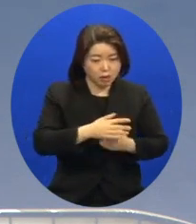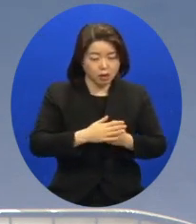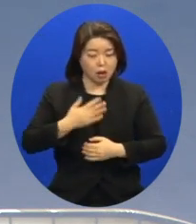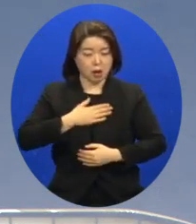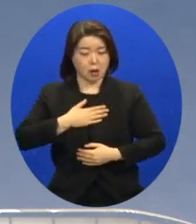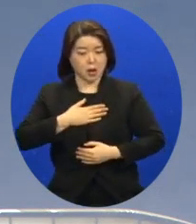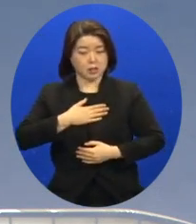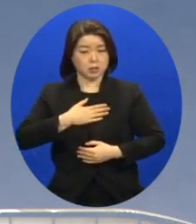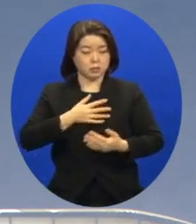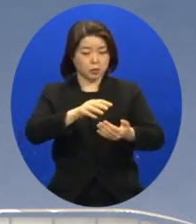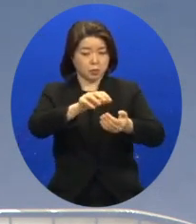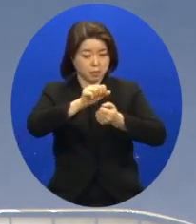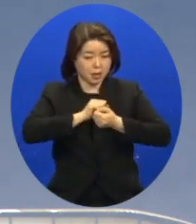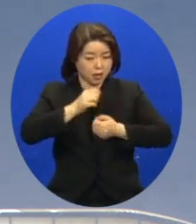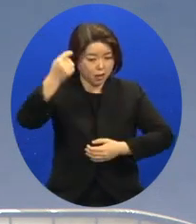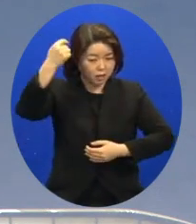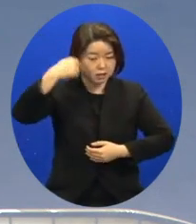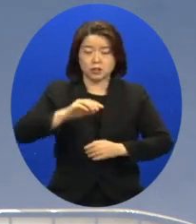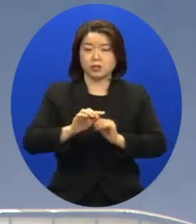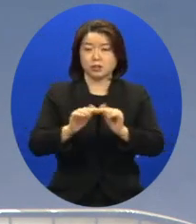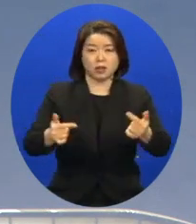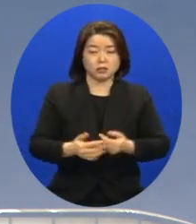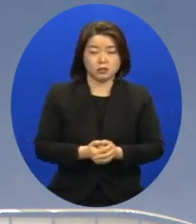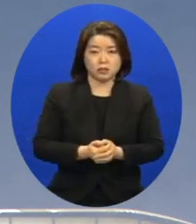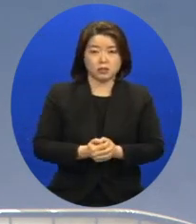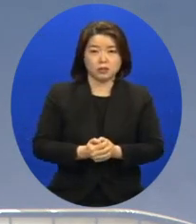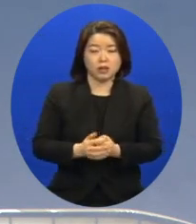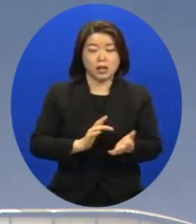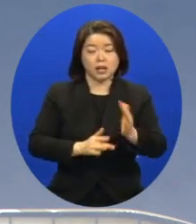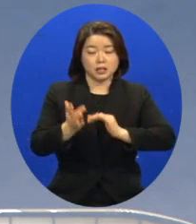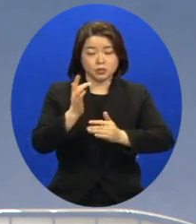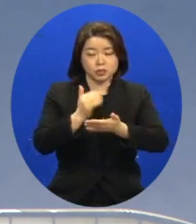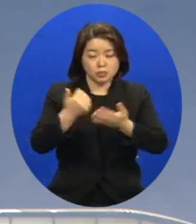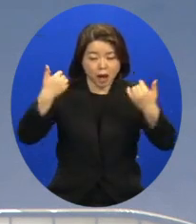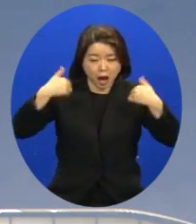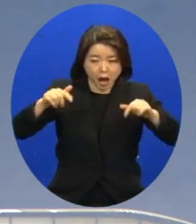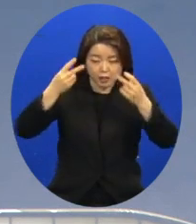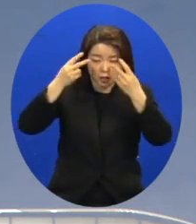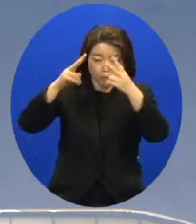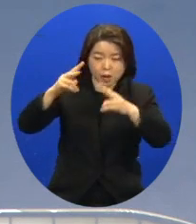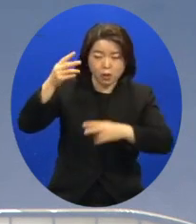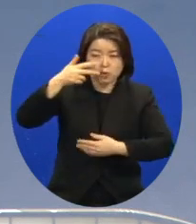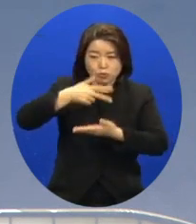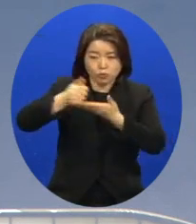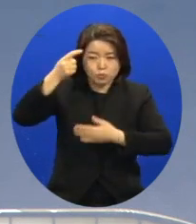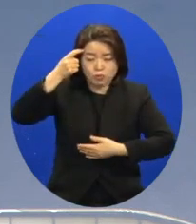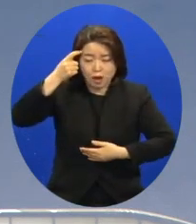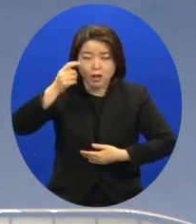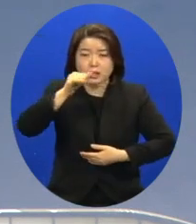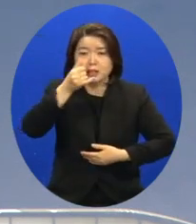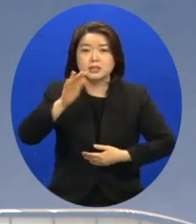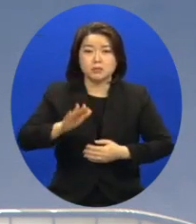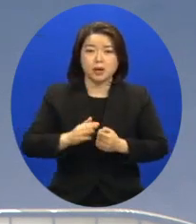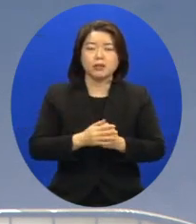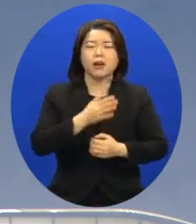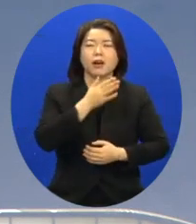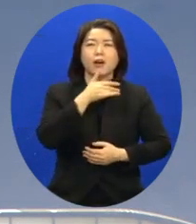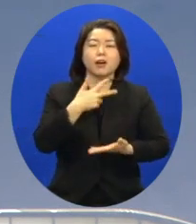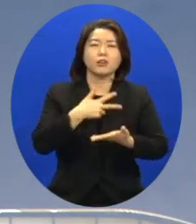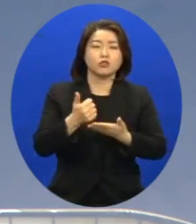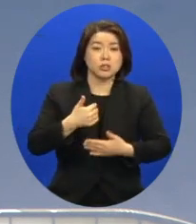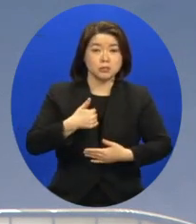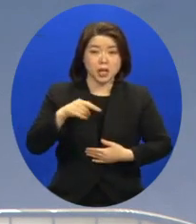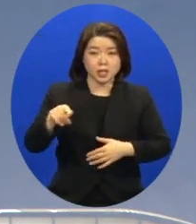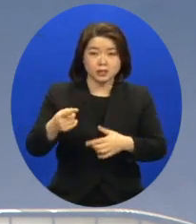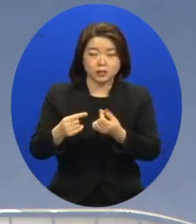아니었어요. 그런데 예수님을 항상 바라보고 늘 주님을 생각하려고 하면서 아, 주님이 나를